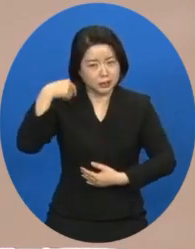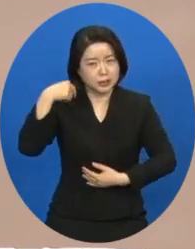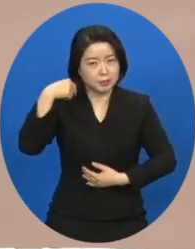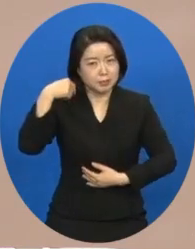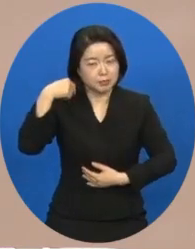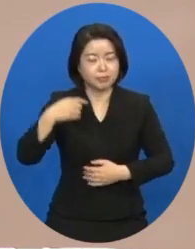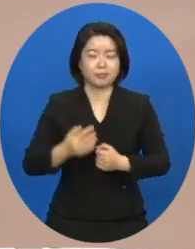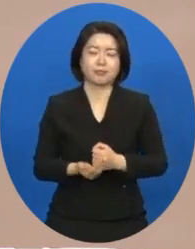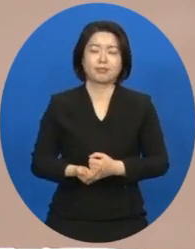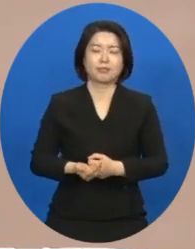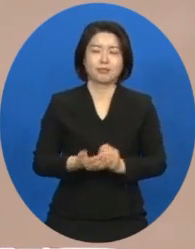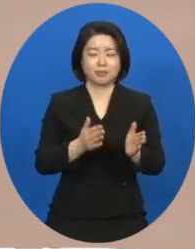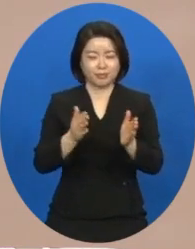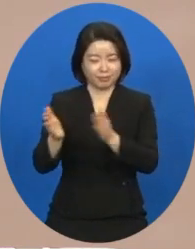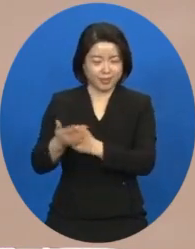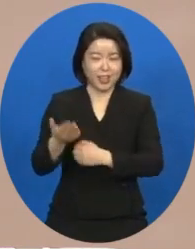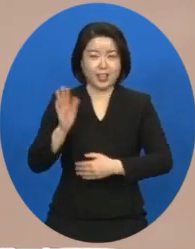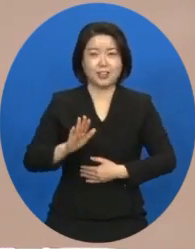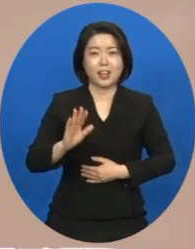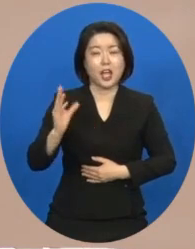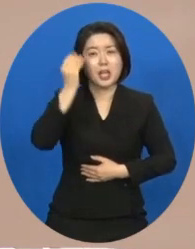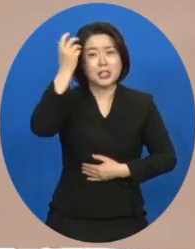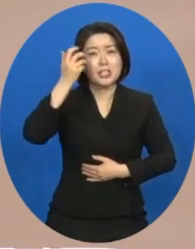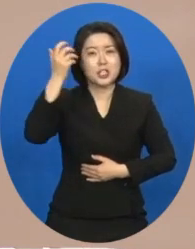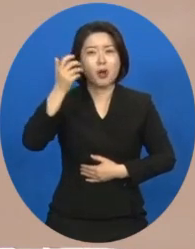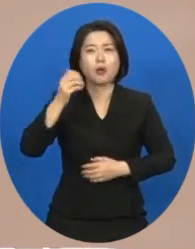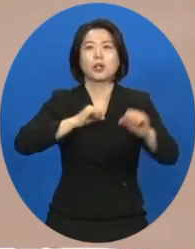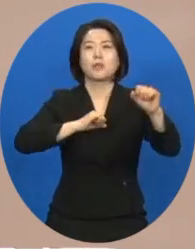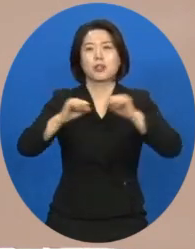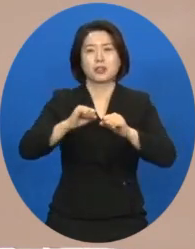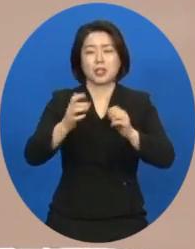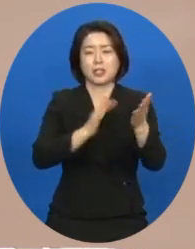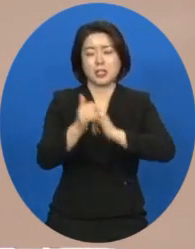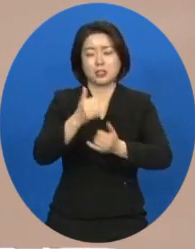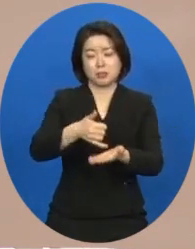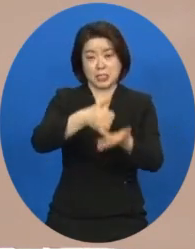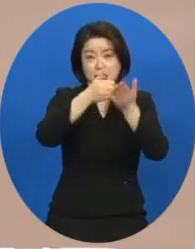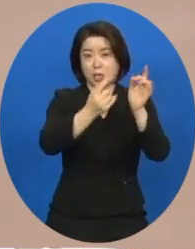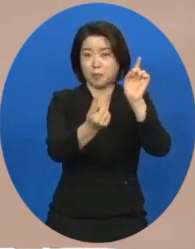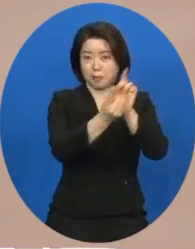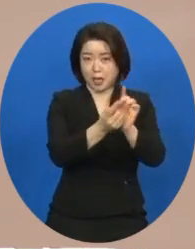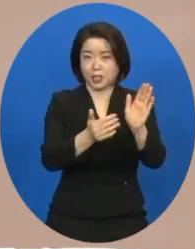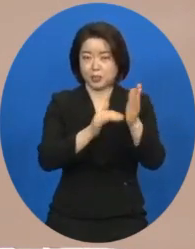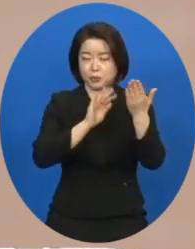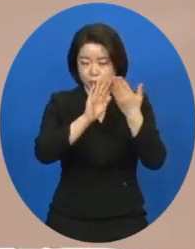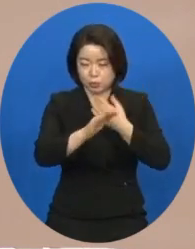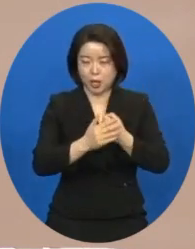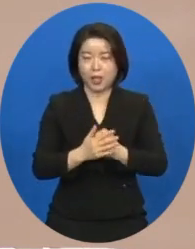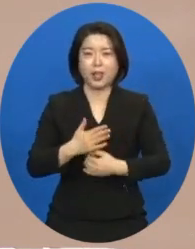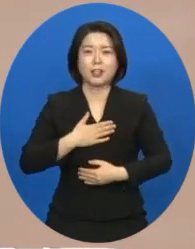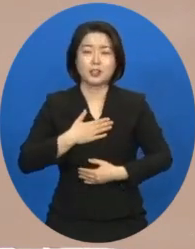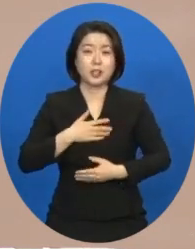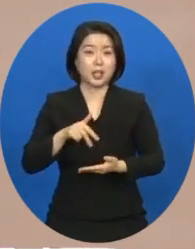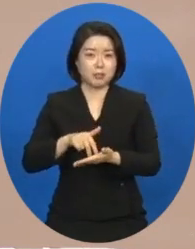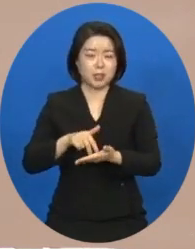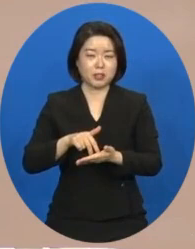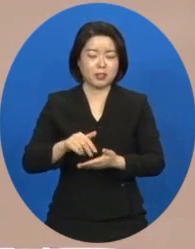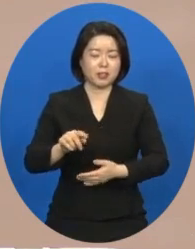역사로 예수님을 인격적으로 만나고 난 다음에 저에게 있어서는 가장